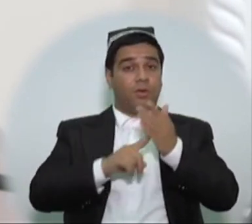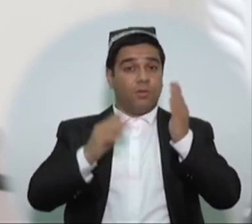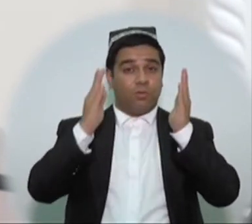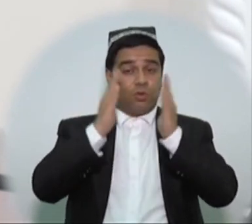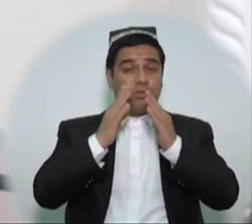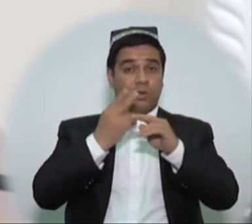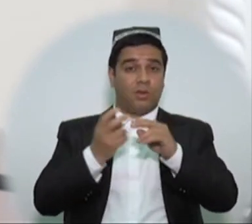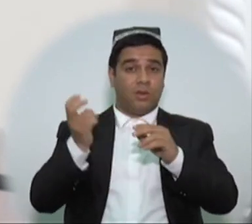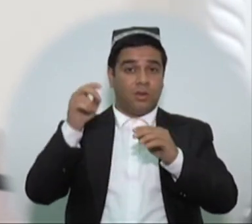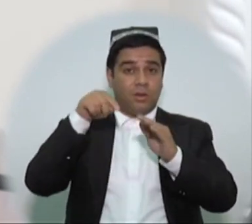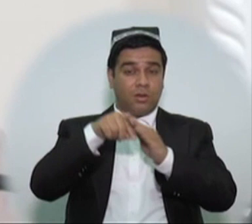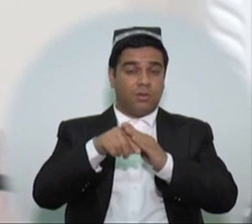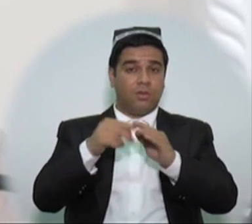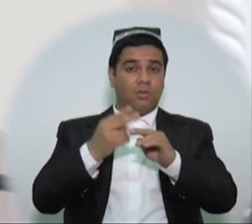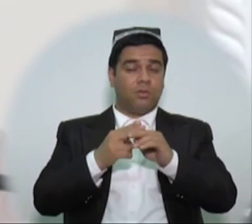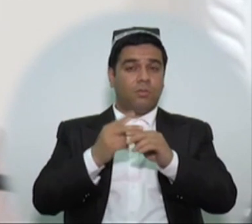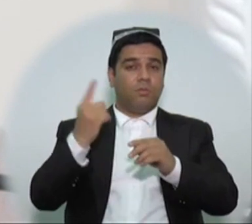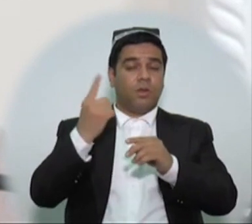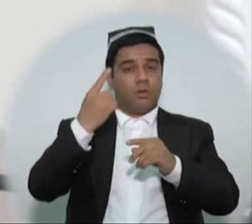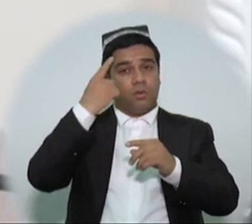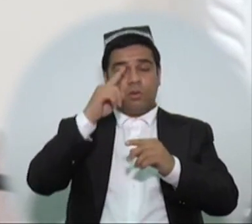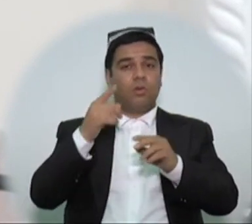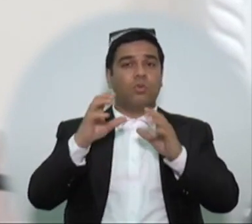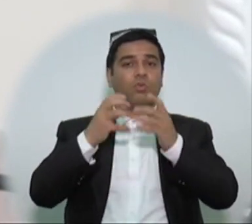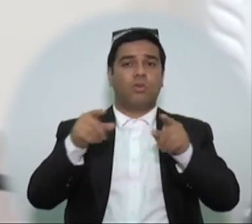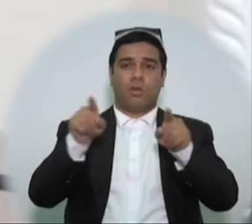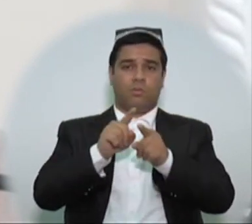shu ilmga asos solmaguncha dunyoda bo'lmagan.